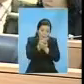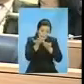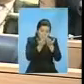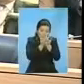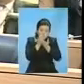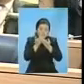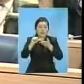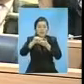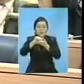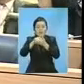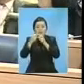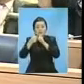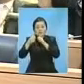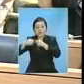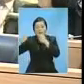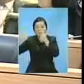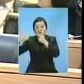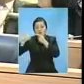ขัดแย้ง